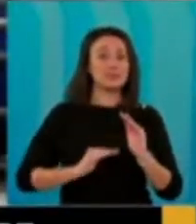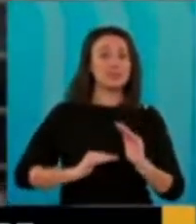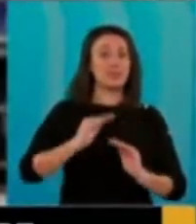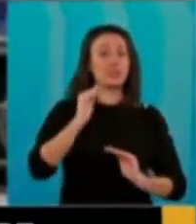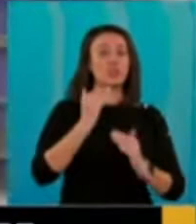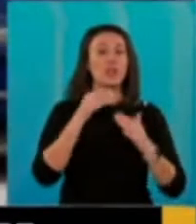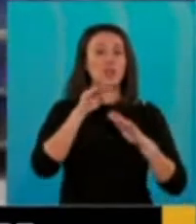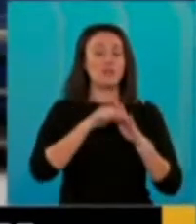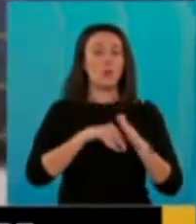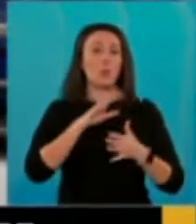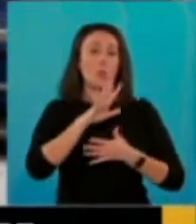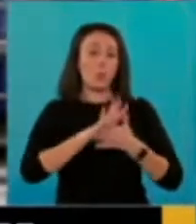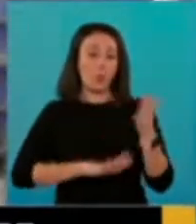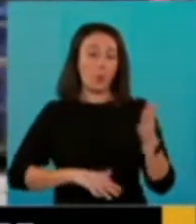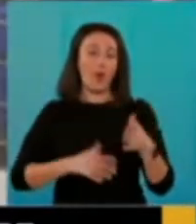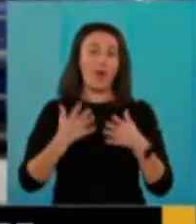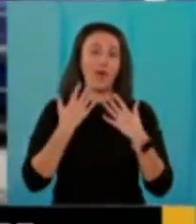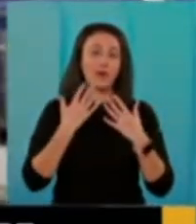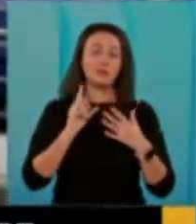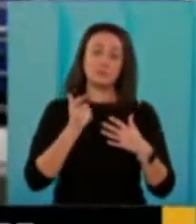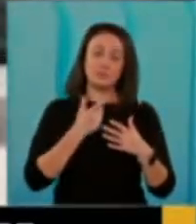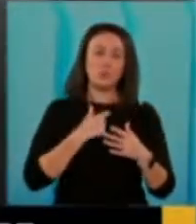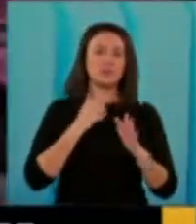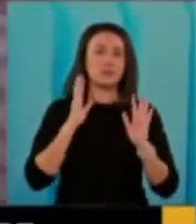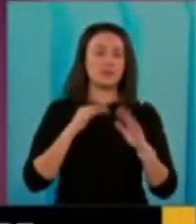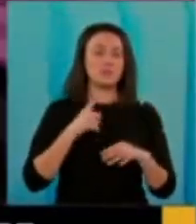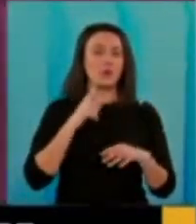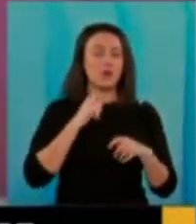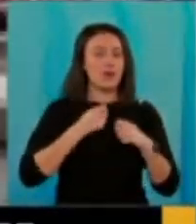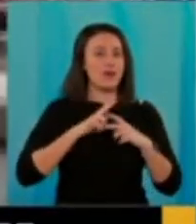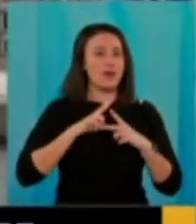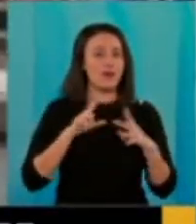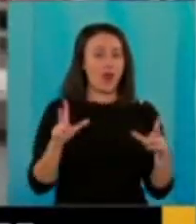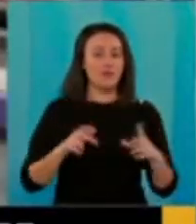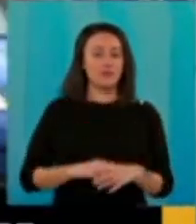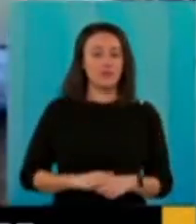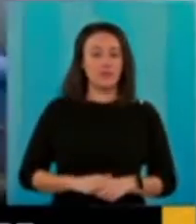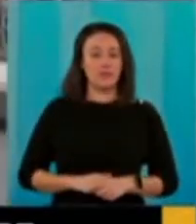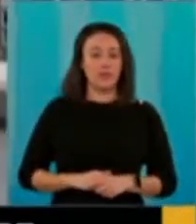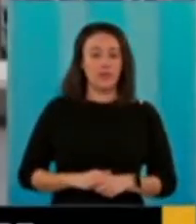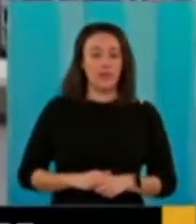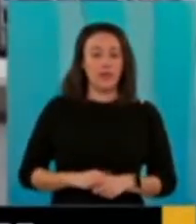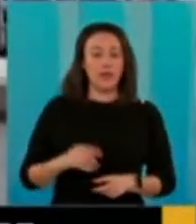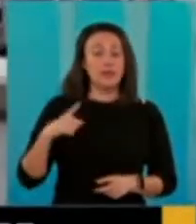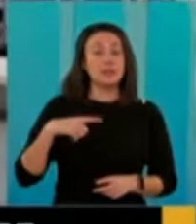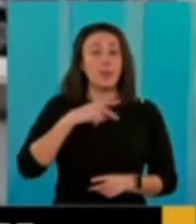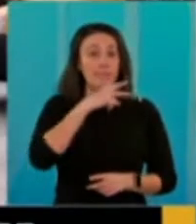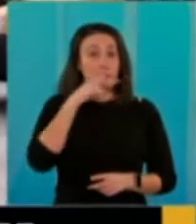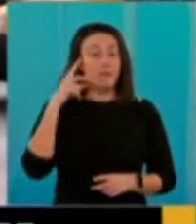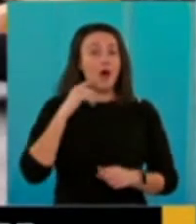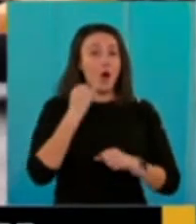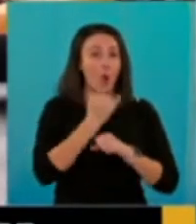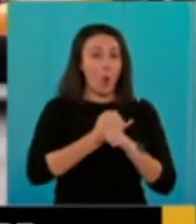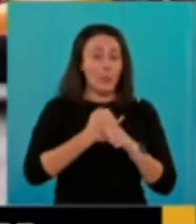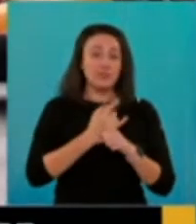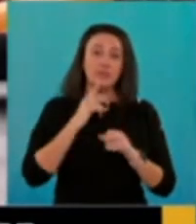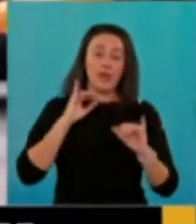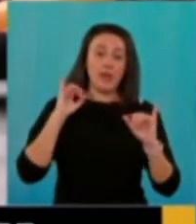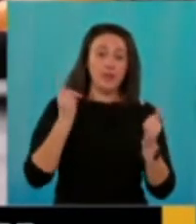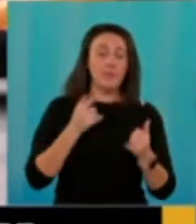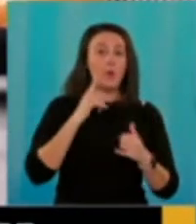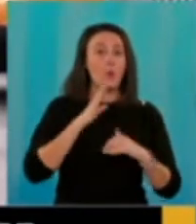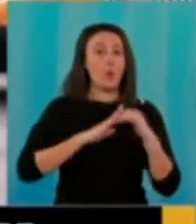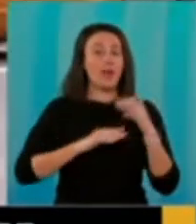nivelului de poluanți din aerul pe care respirăm pot să aibă o acutizare. Este de preferat să monitorizăm ce se întâmplă